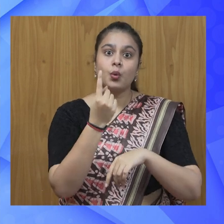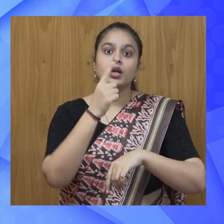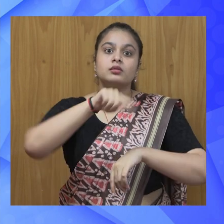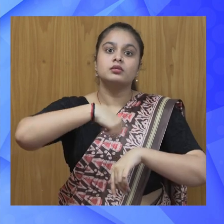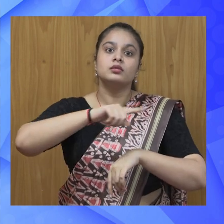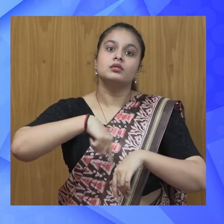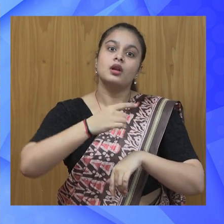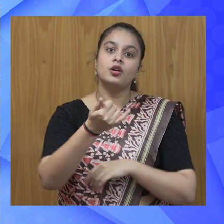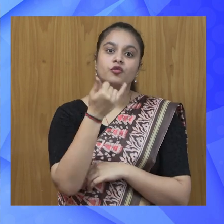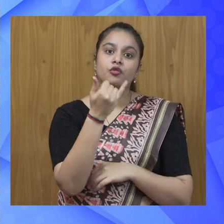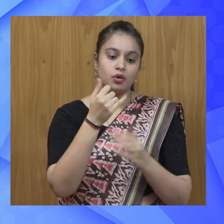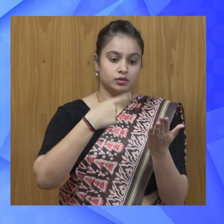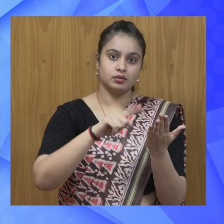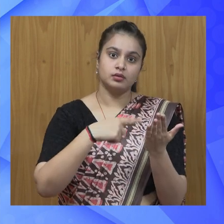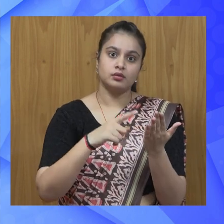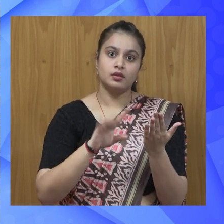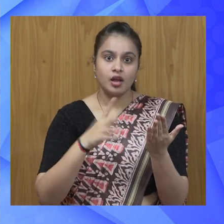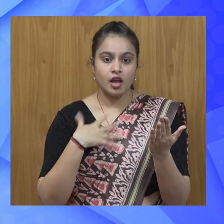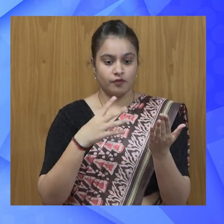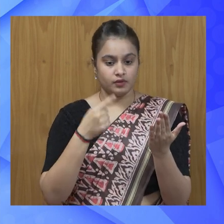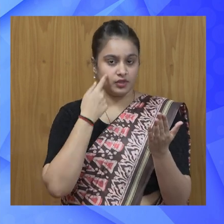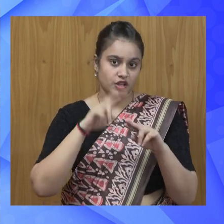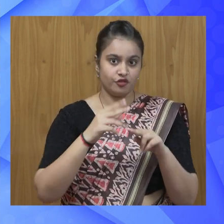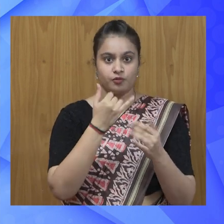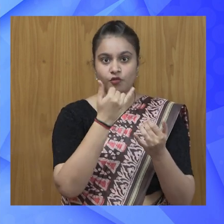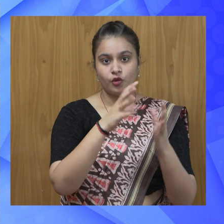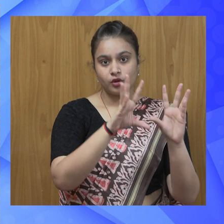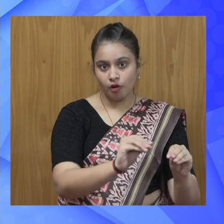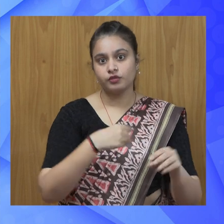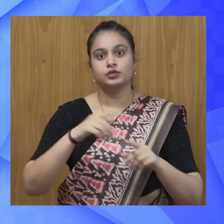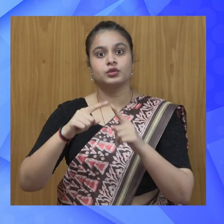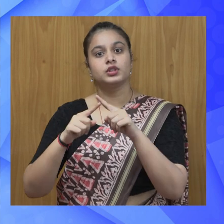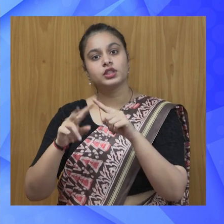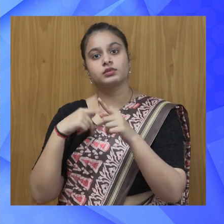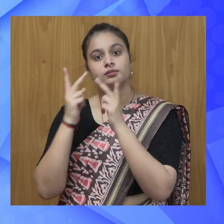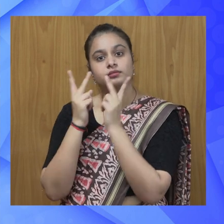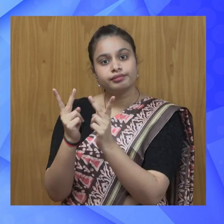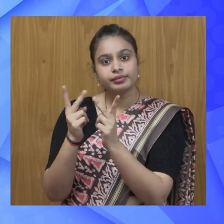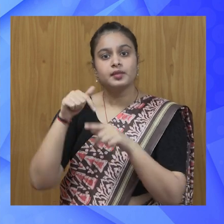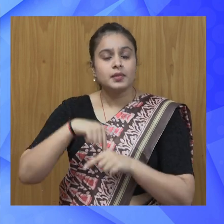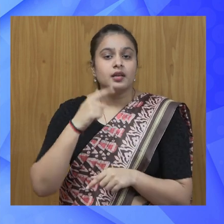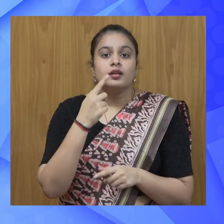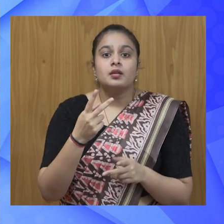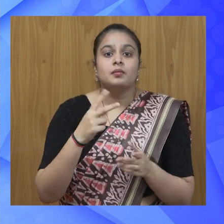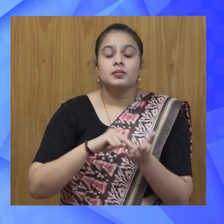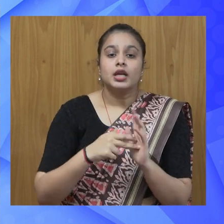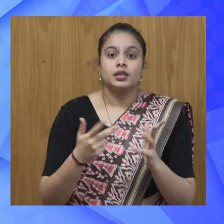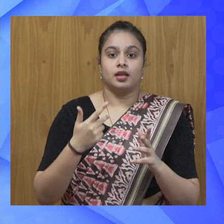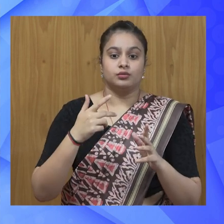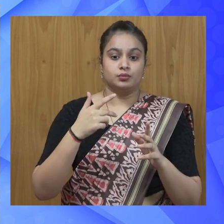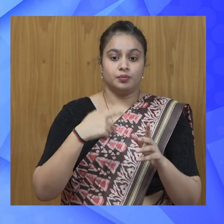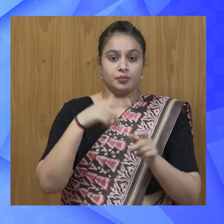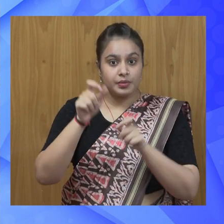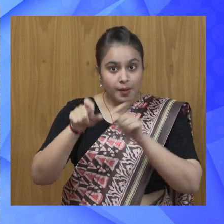में ही लगे रहते हैं. मोबाइल से हटते हैं तो टीवी देखने लगते हैं. कहने का मेरा मतलब ये है कि हमारा आपस में जो इंटरेक्शन